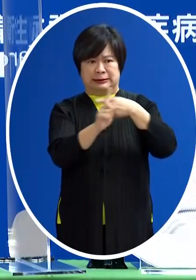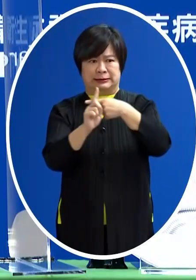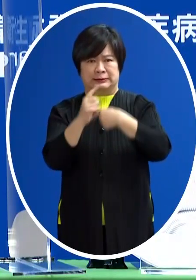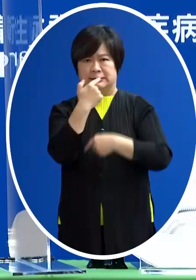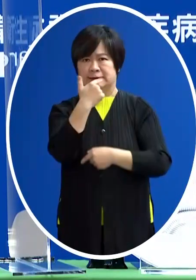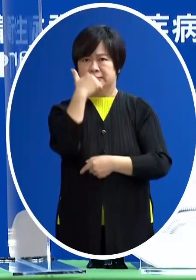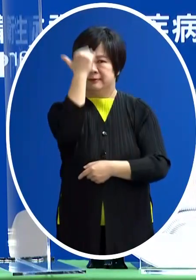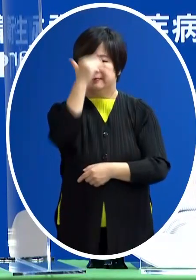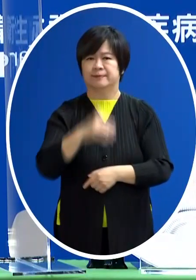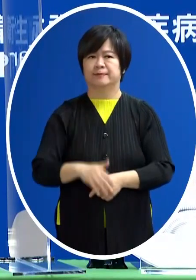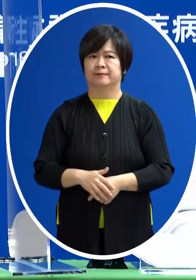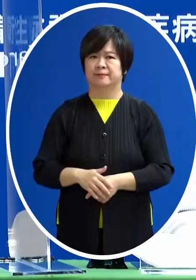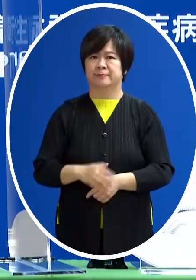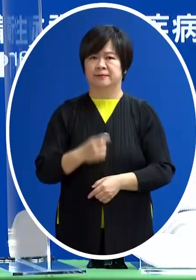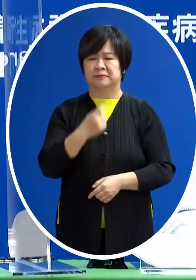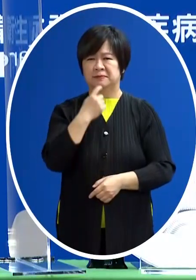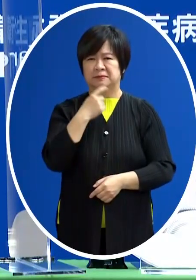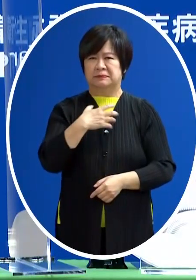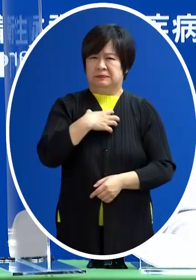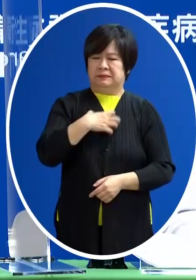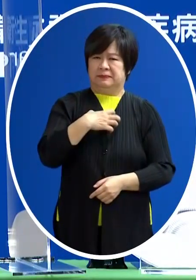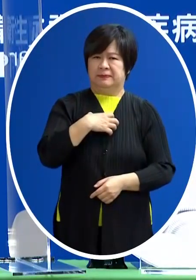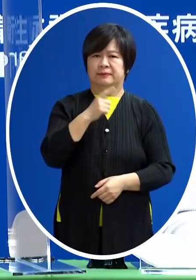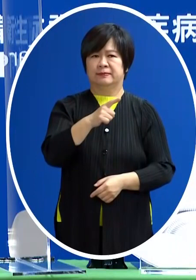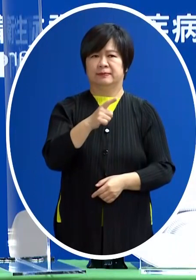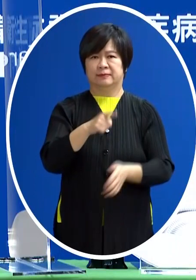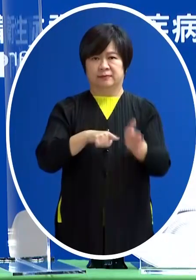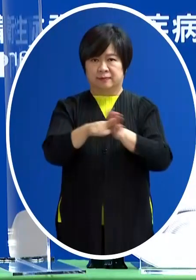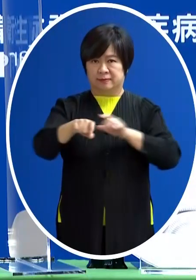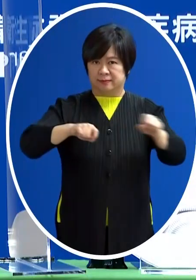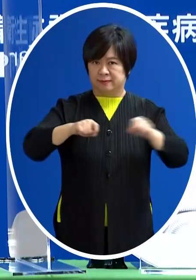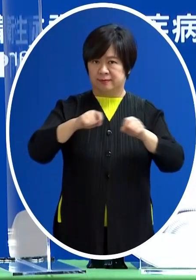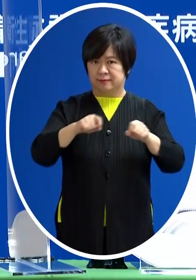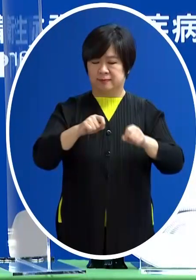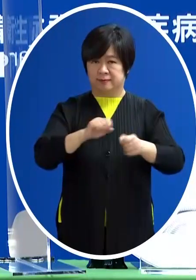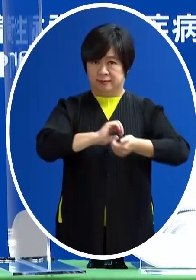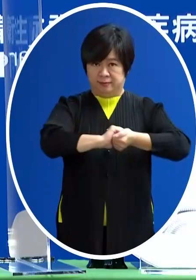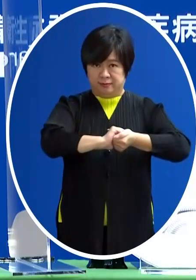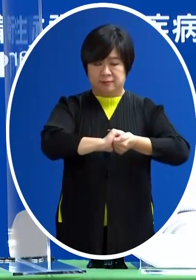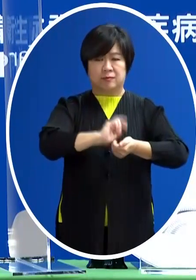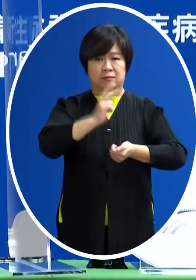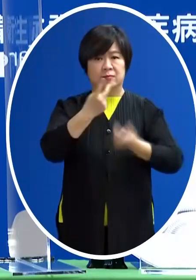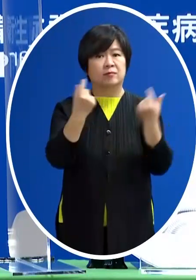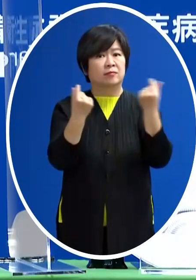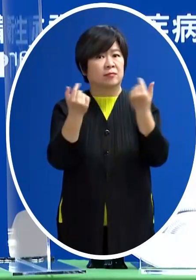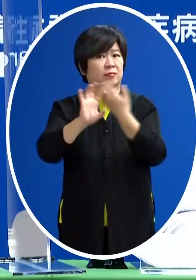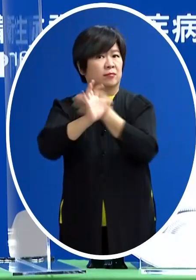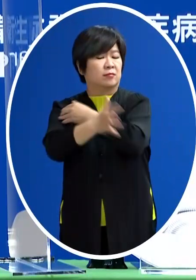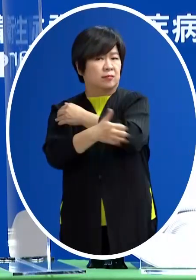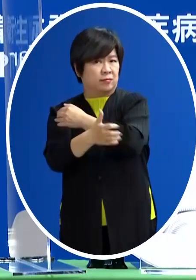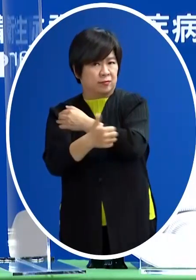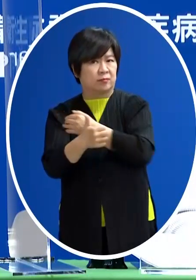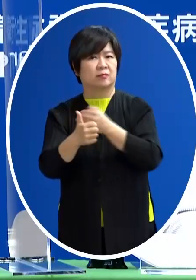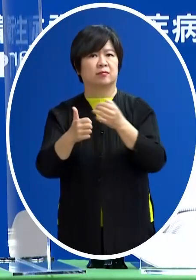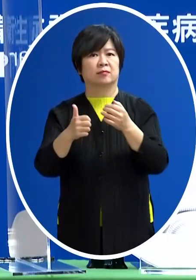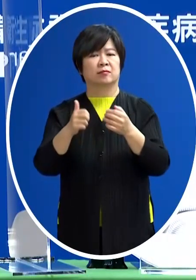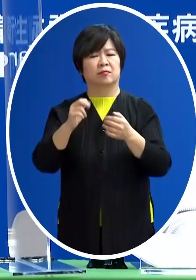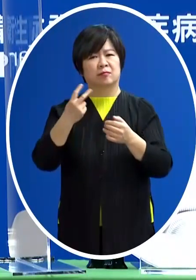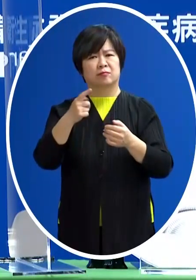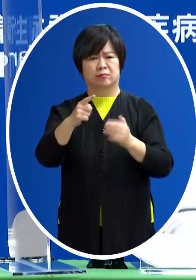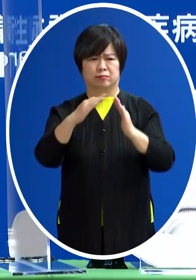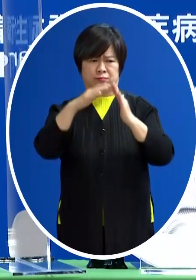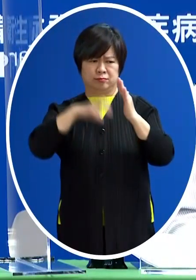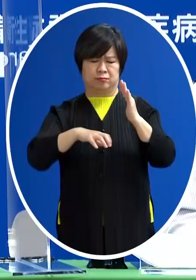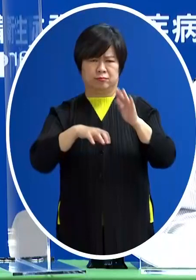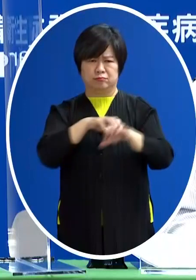高，哦，那我们会择定它变成是一个专案，或者像移工，或者有些人的居家的